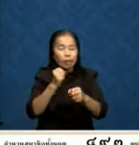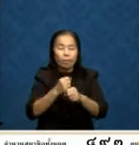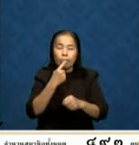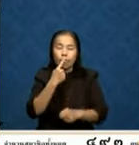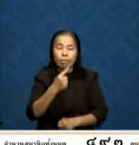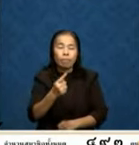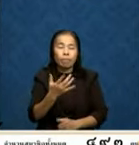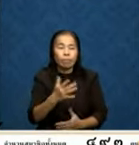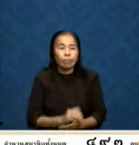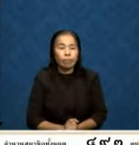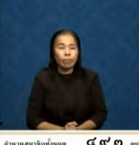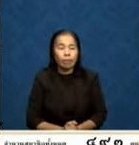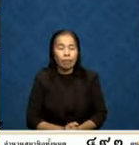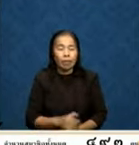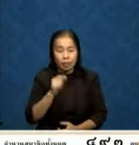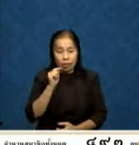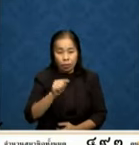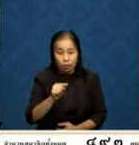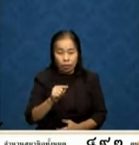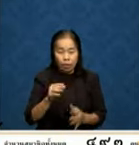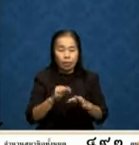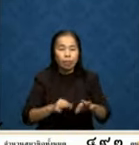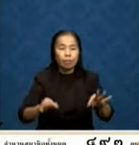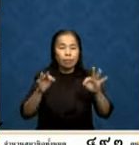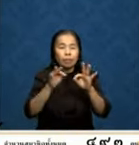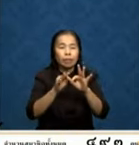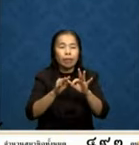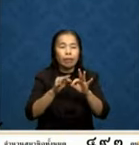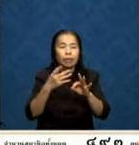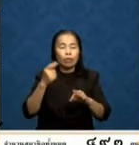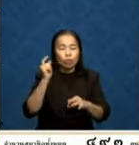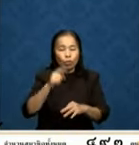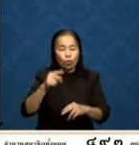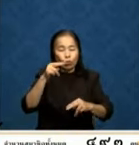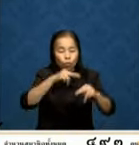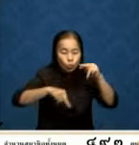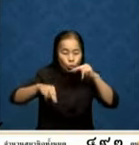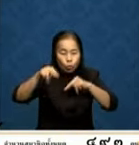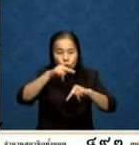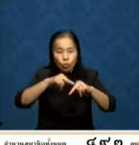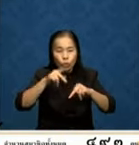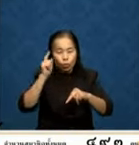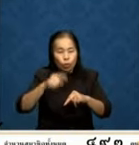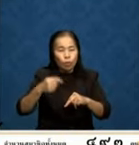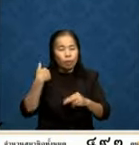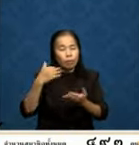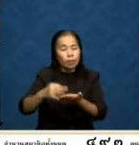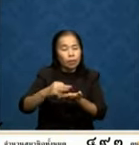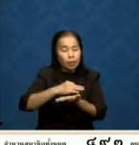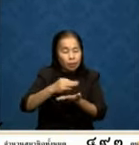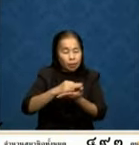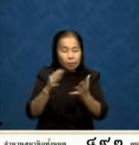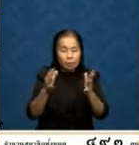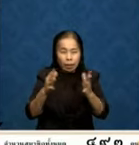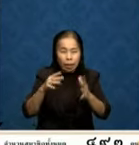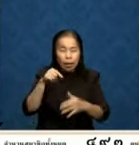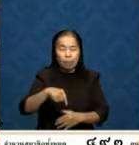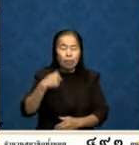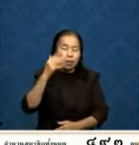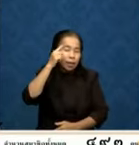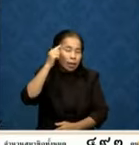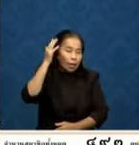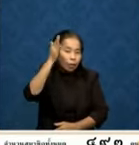ขึ้นนะครับอันนี้ก็เป็นสิ่งที่เราต้องกำกับให้เกิดการรับซื้อนะครับมากยิ่งขึ้นในอนาคต